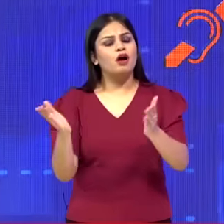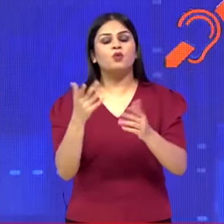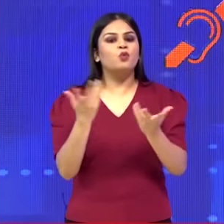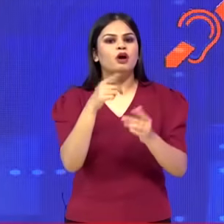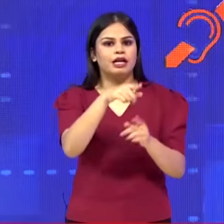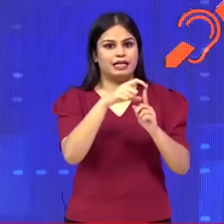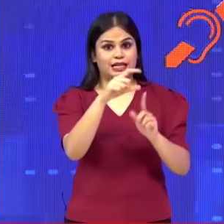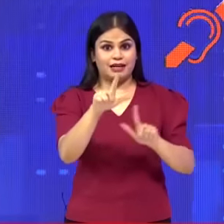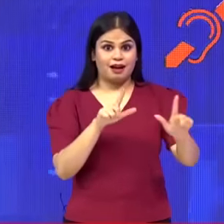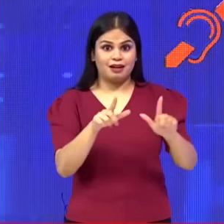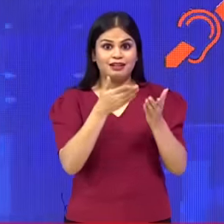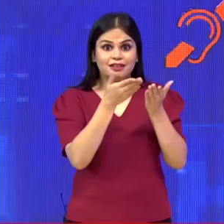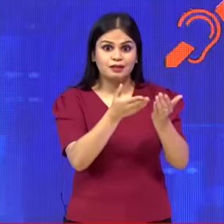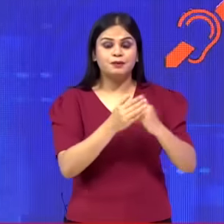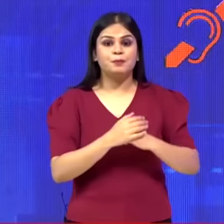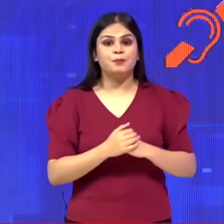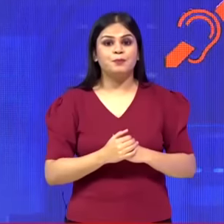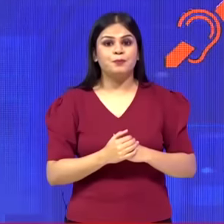हैं वो